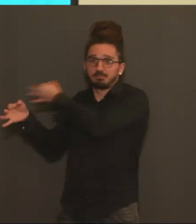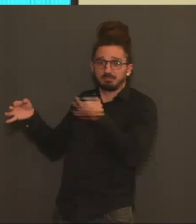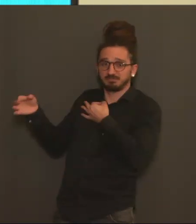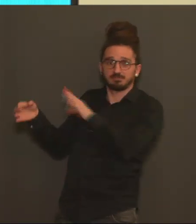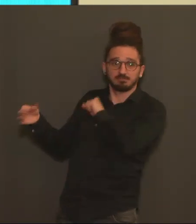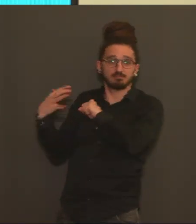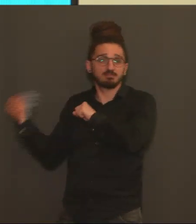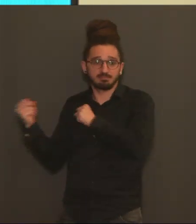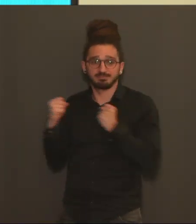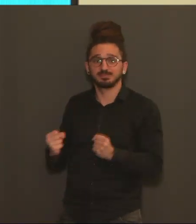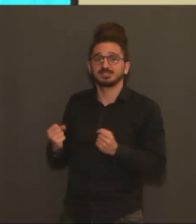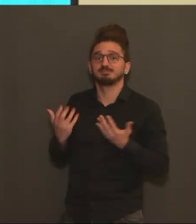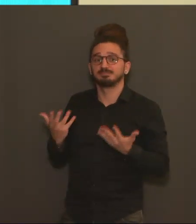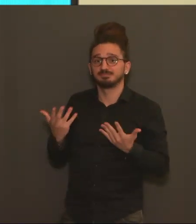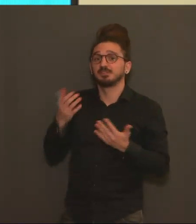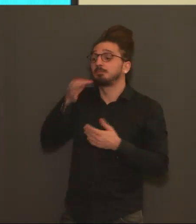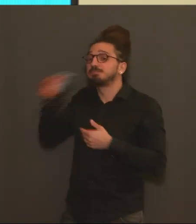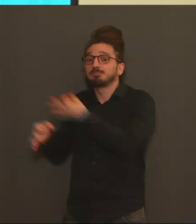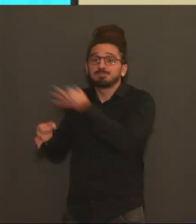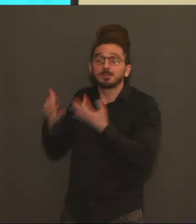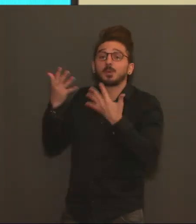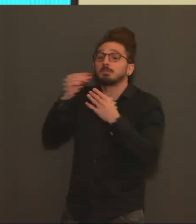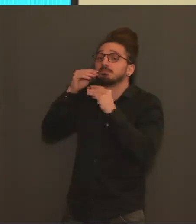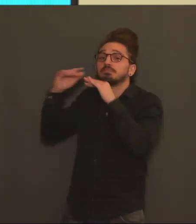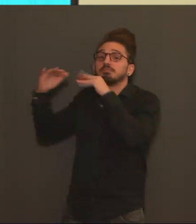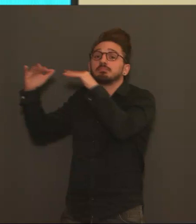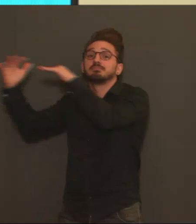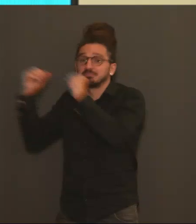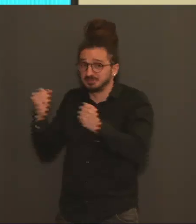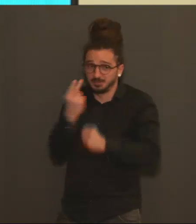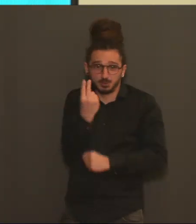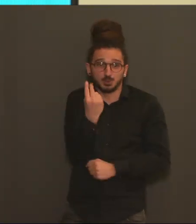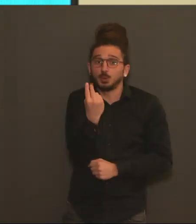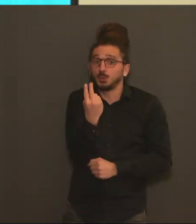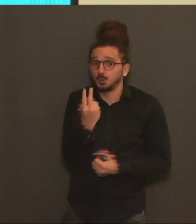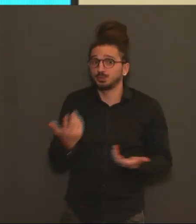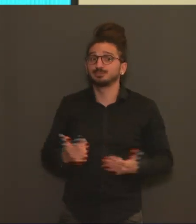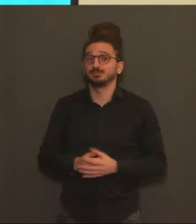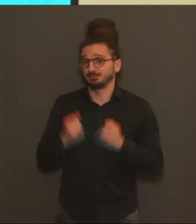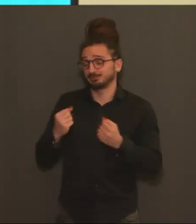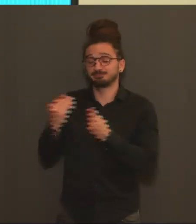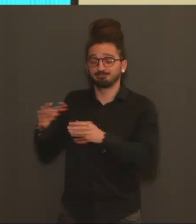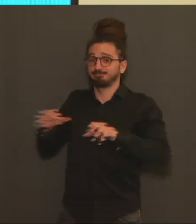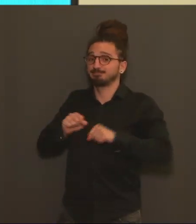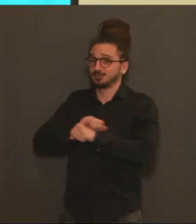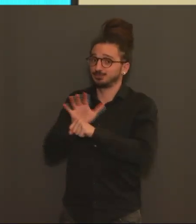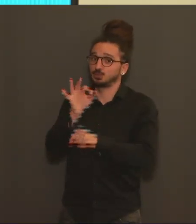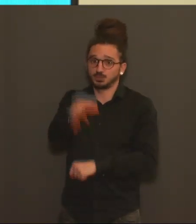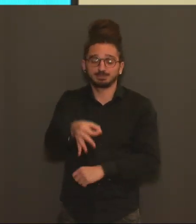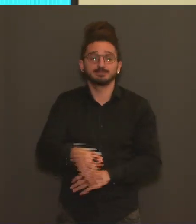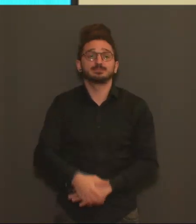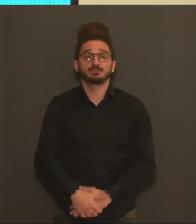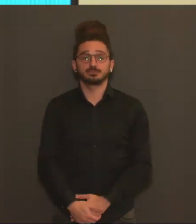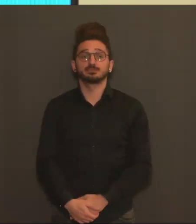micro-aérosols de proximité, on peut très clairement contaminer aussi son voisin. Ce risque de contamination, à l'extérieur